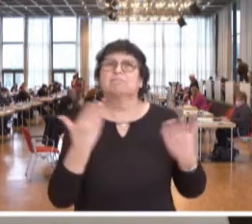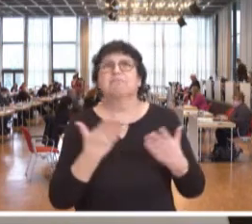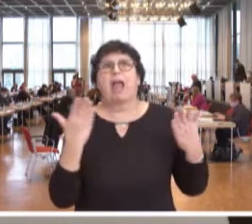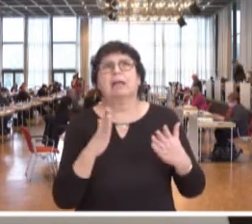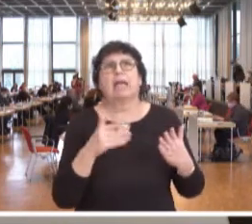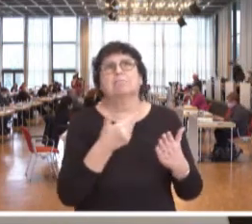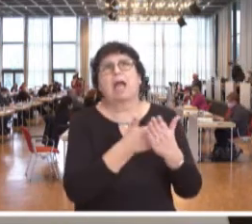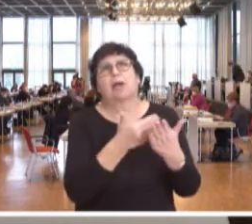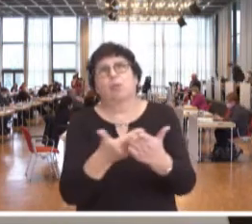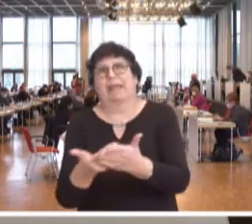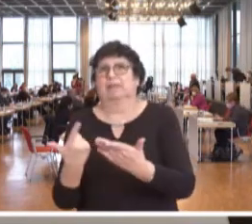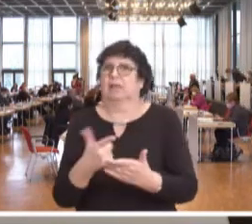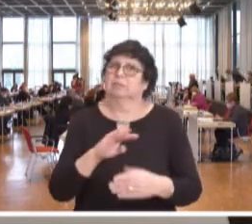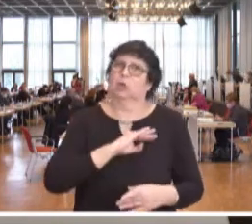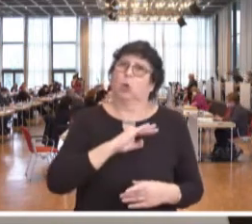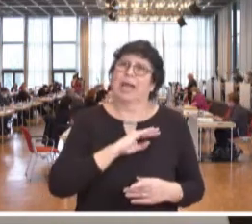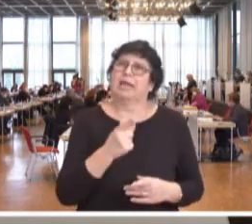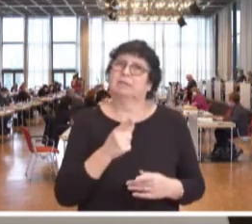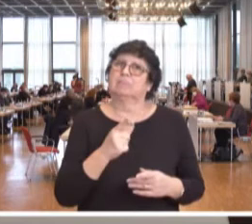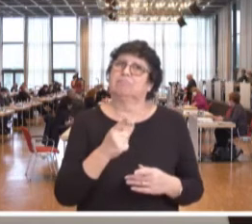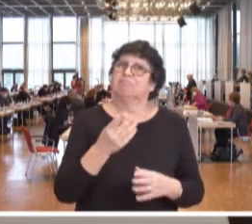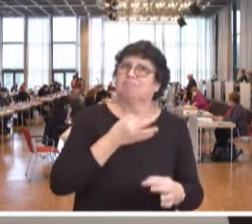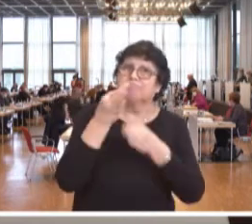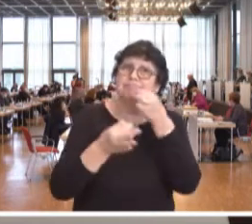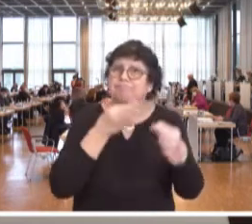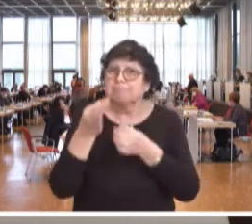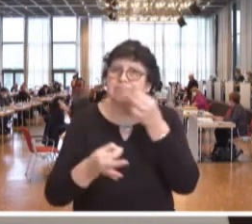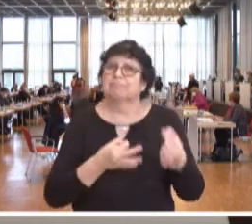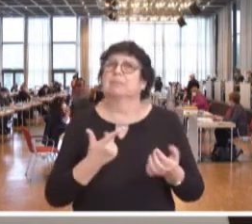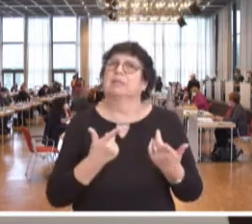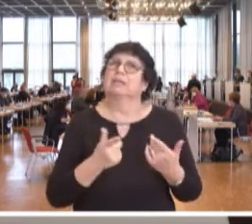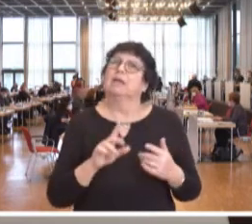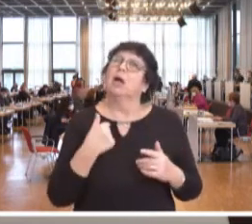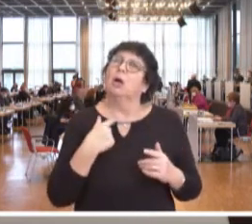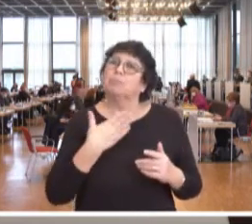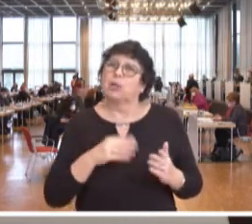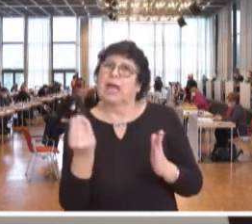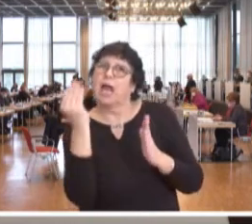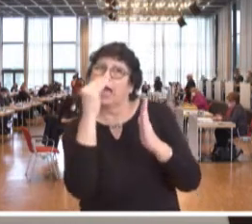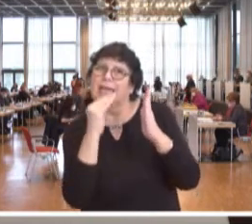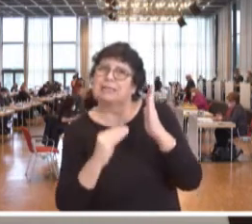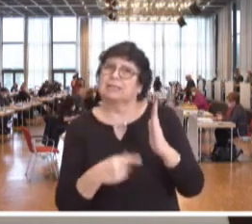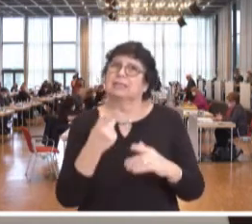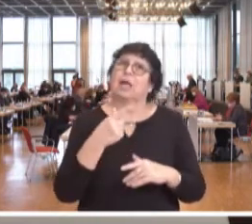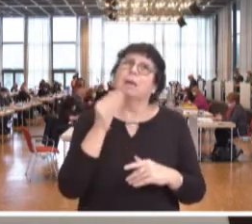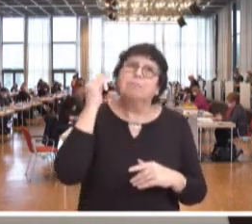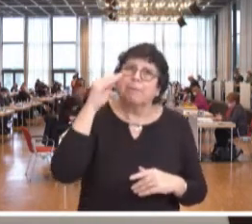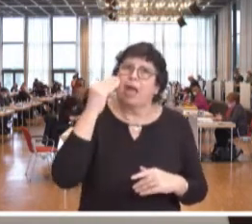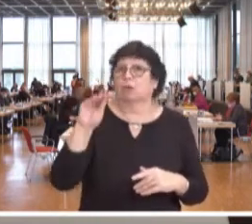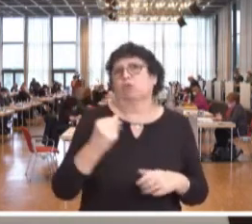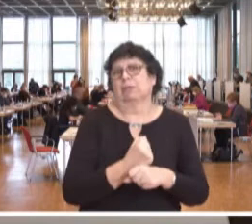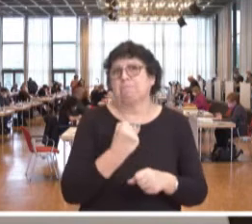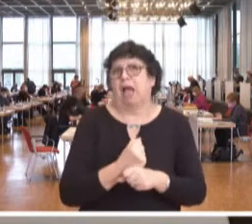eingehen möchte und ergänzende Bemerkungen machen möchte, denn sicherlich stimmen wir in vielen Aussagen, die hier gemacht worden sind,